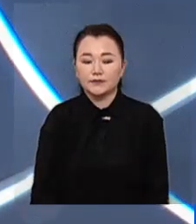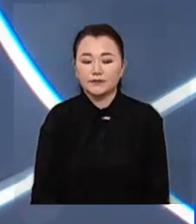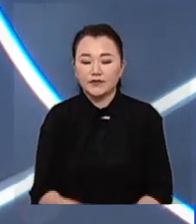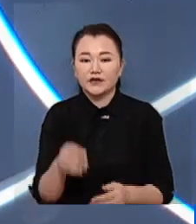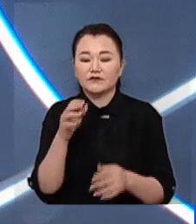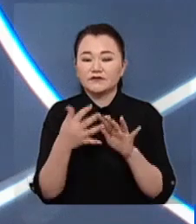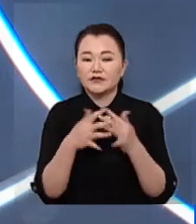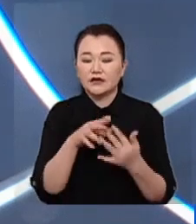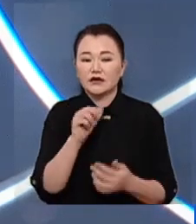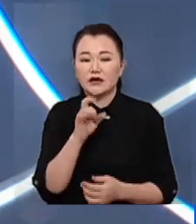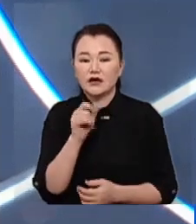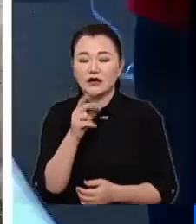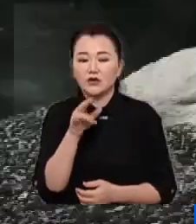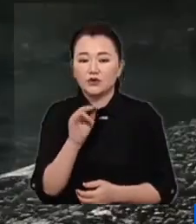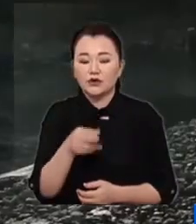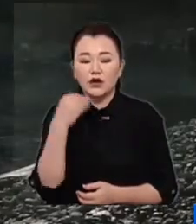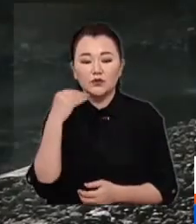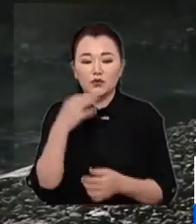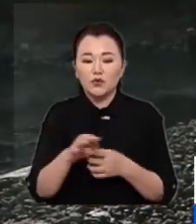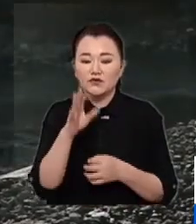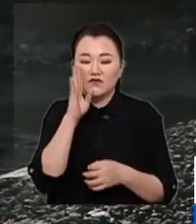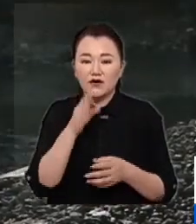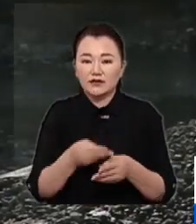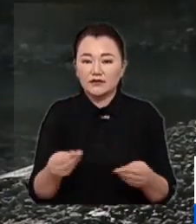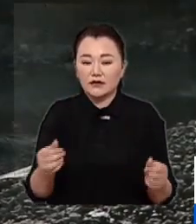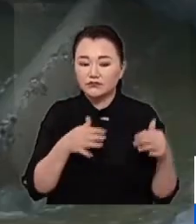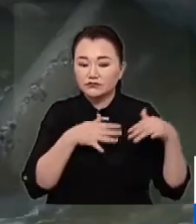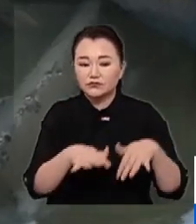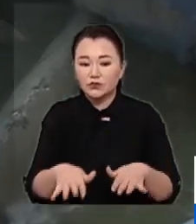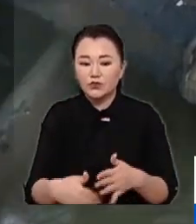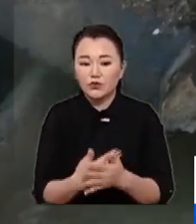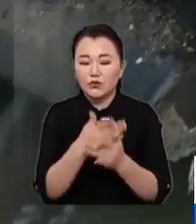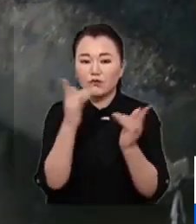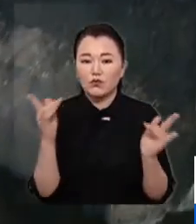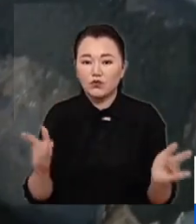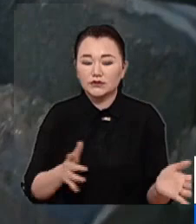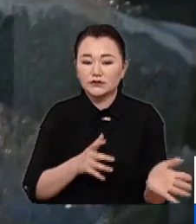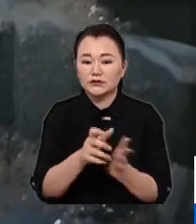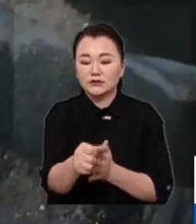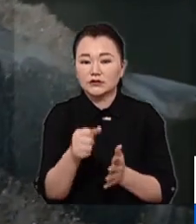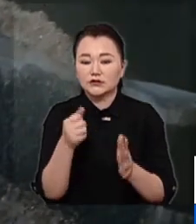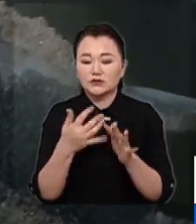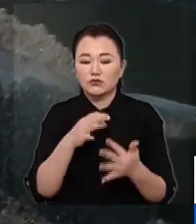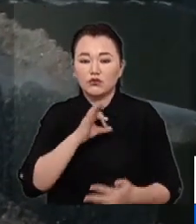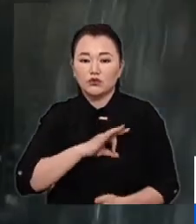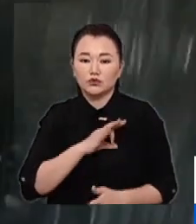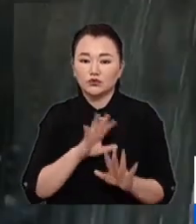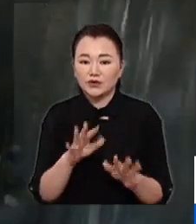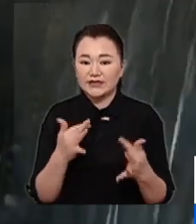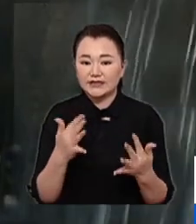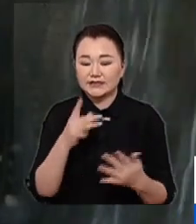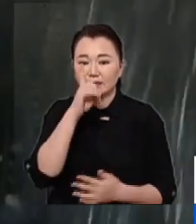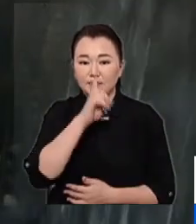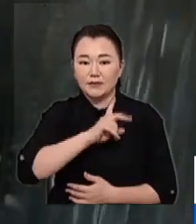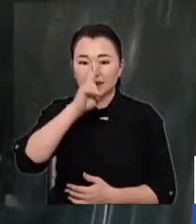В селе Каракудык Актюбинской области талыми водами смыло новый автомобильный мост. Сельские жители им пользовались только несколько